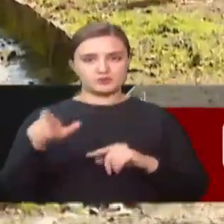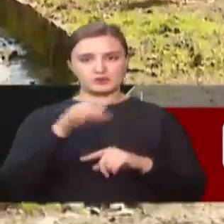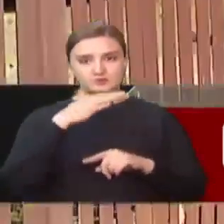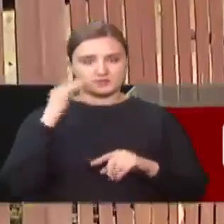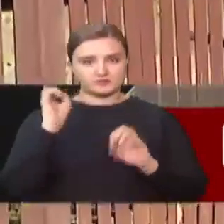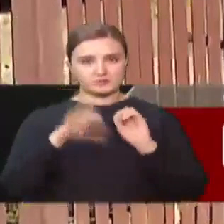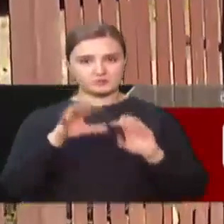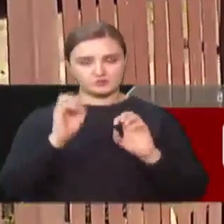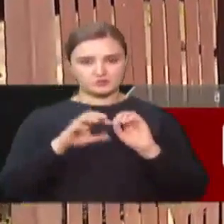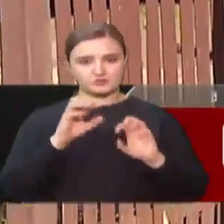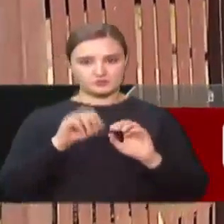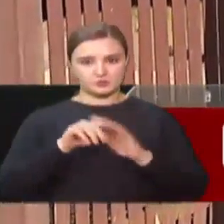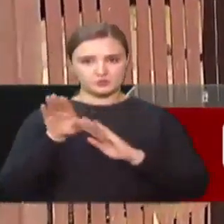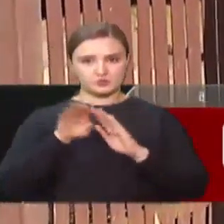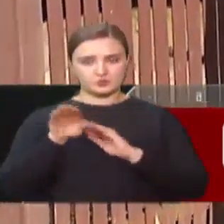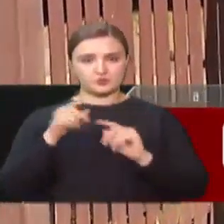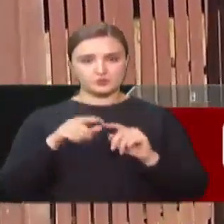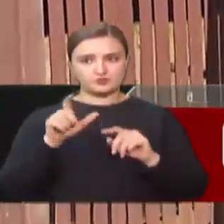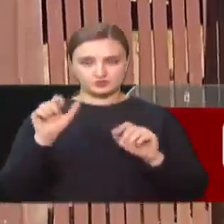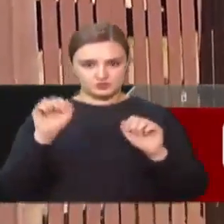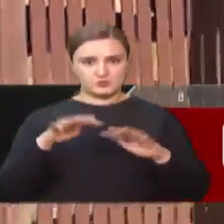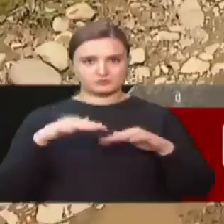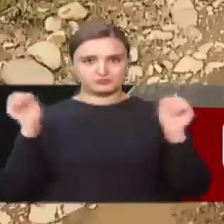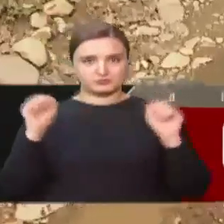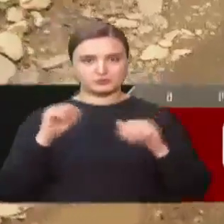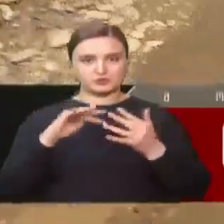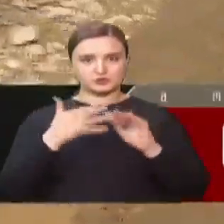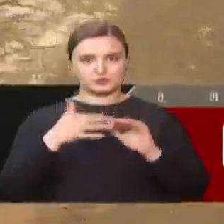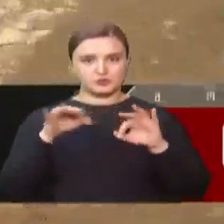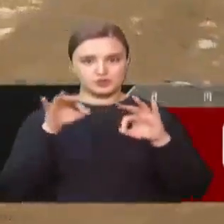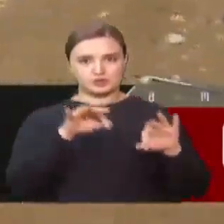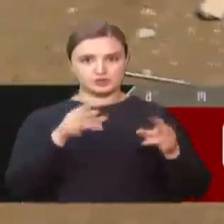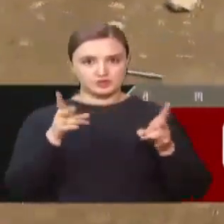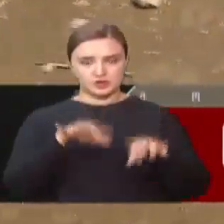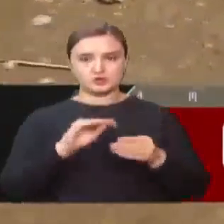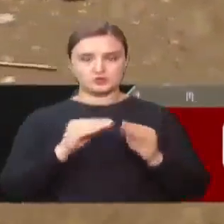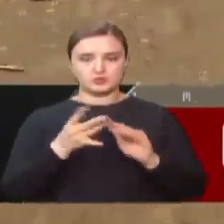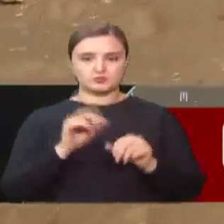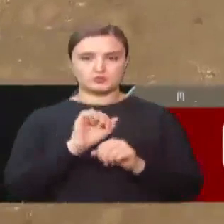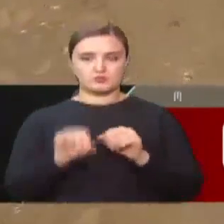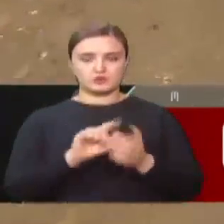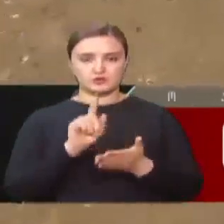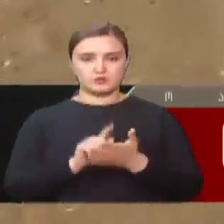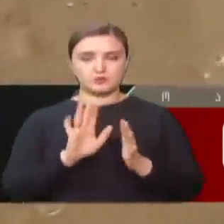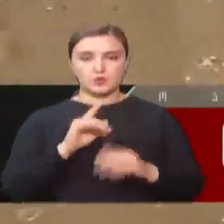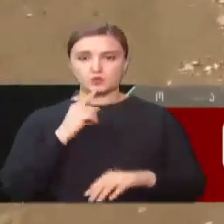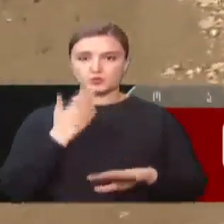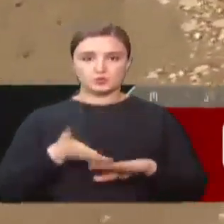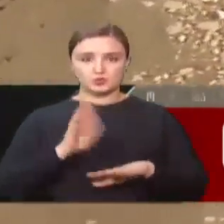ბევრმა ადამიანმა დატოვა და სულ რომ არ დაიცალოს, აუცილებელია ამ პრობლემის მოგვარება. Მხოლოდ გვიჭირს